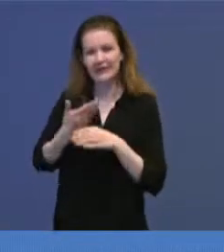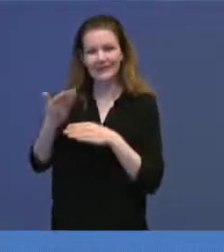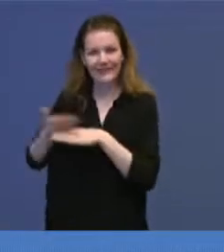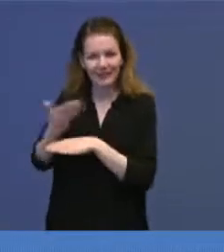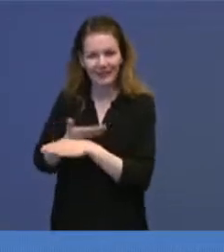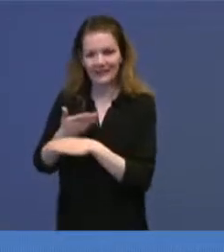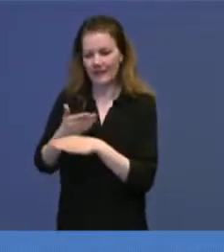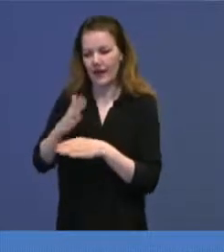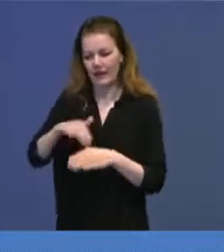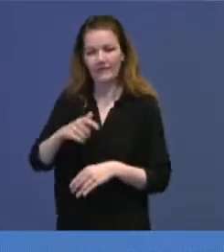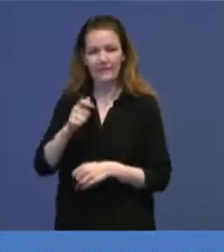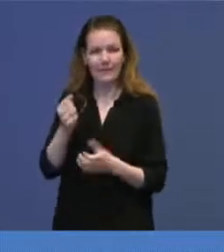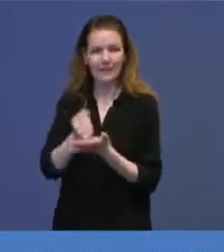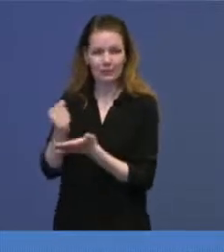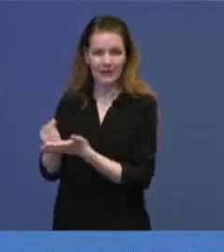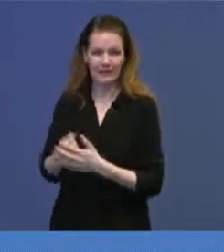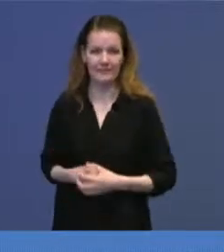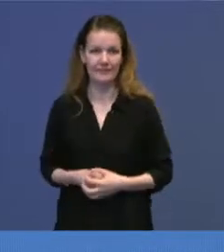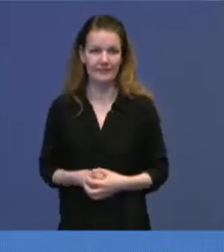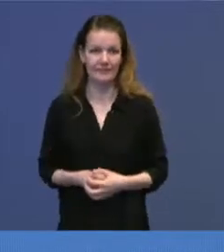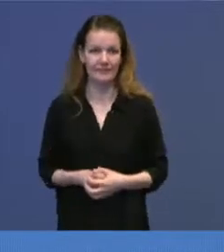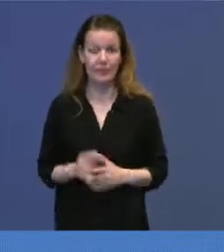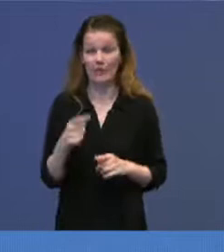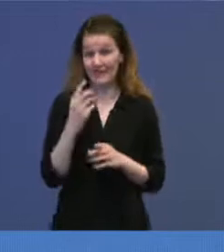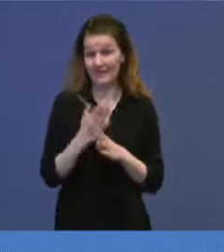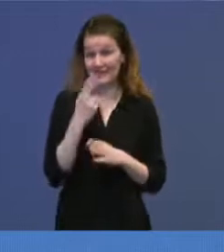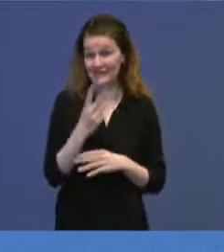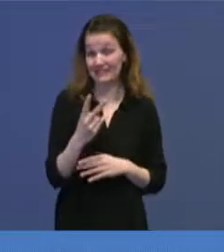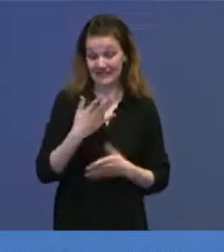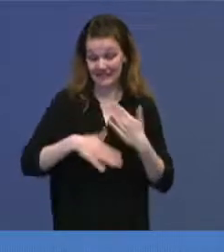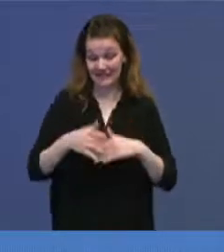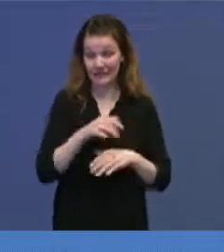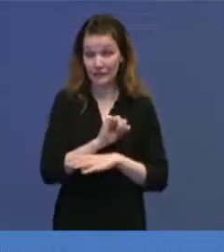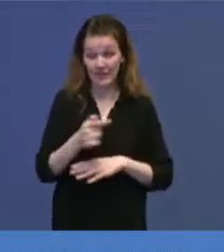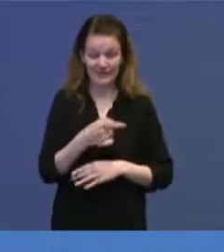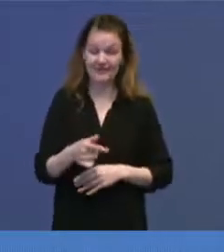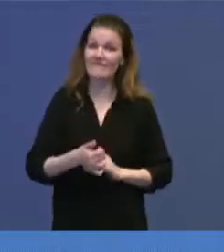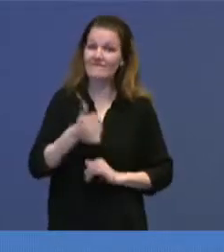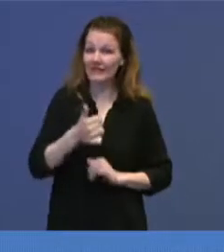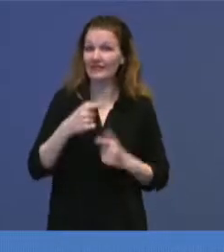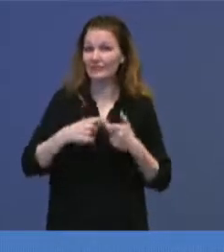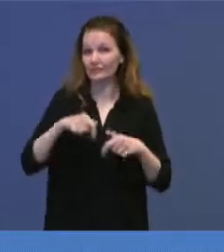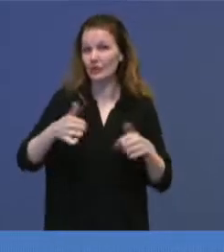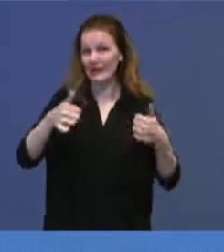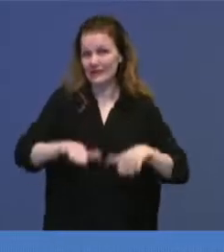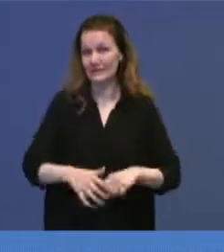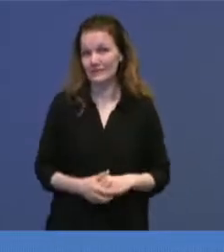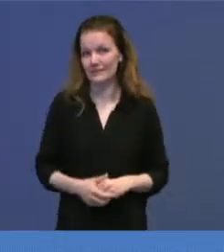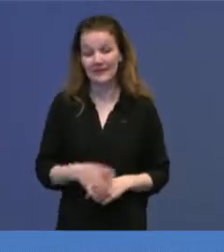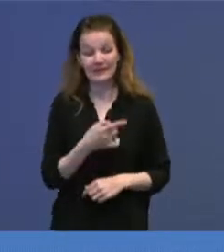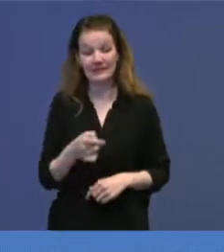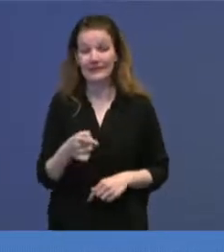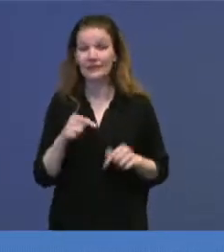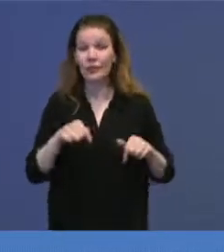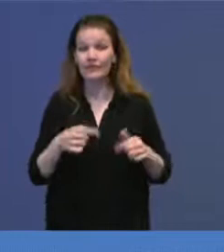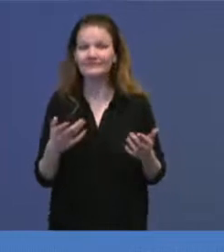personell. Vi har allerede sett hvor viktig sivilforsvaret I denne krisen. De nå ute og står